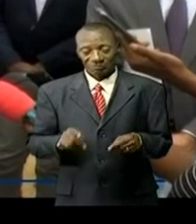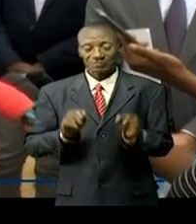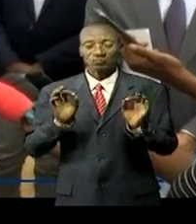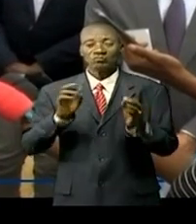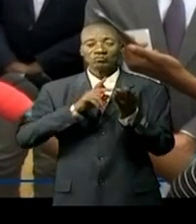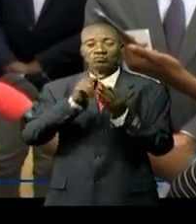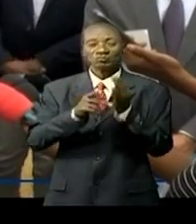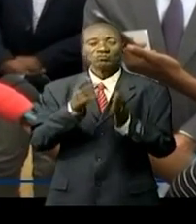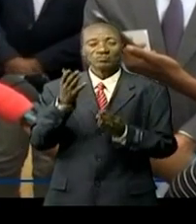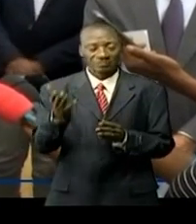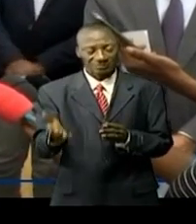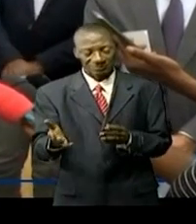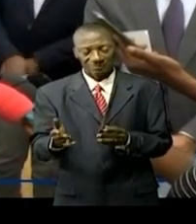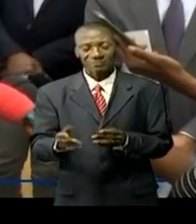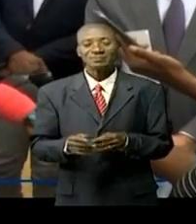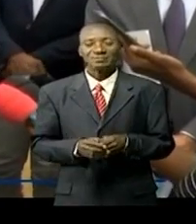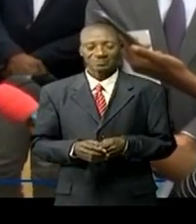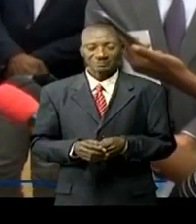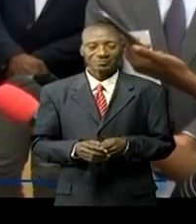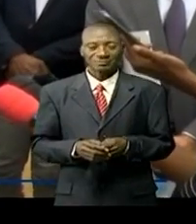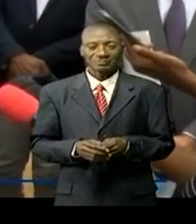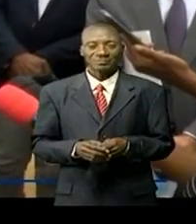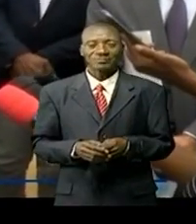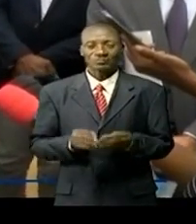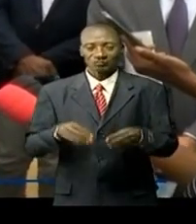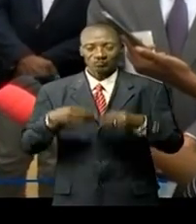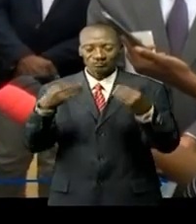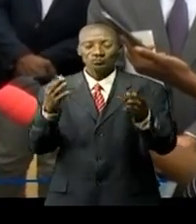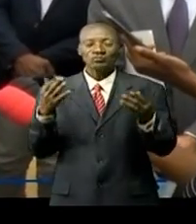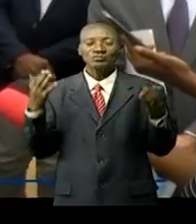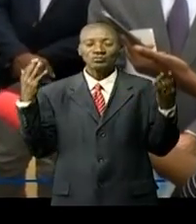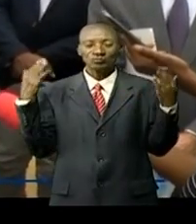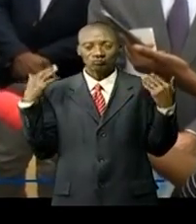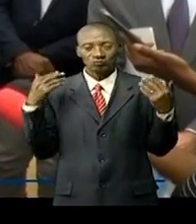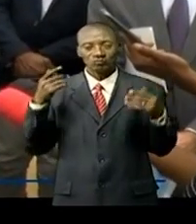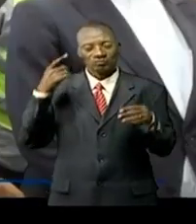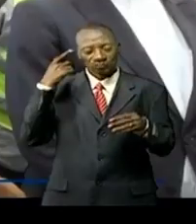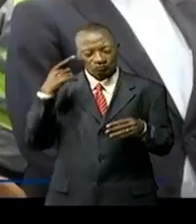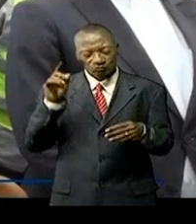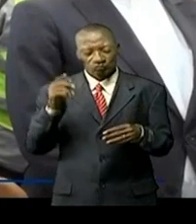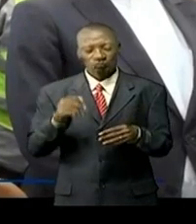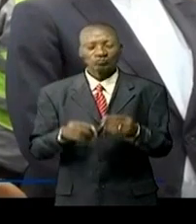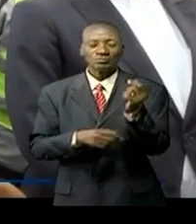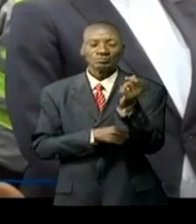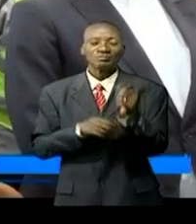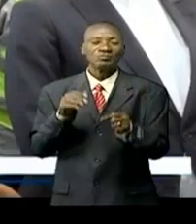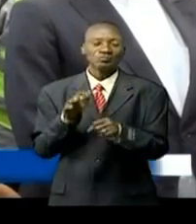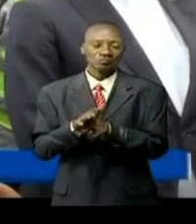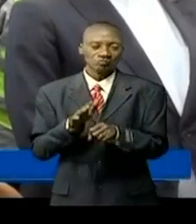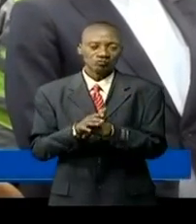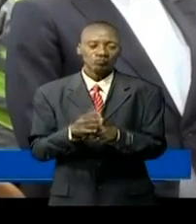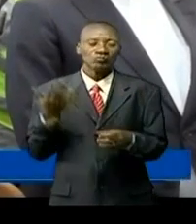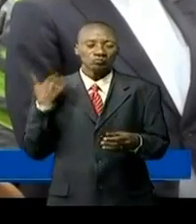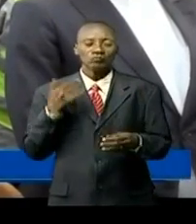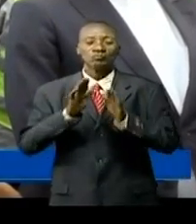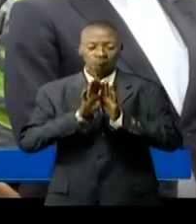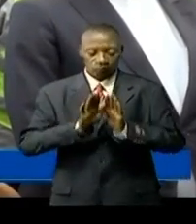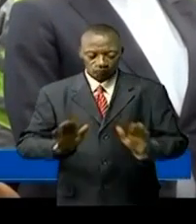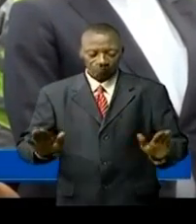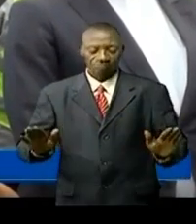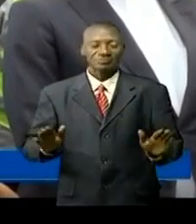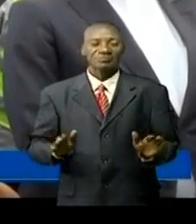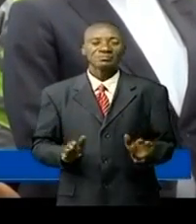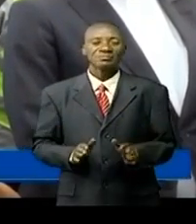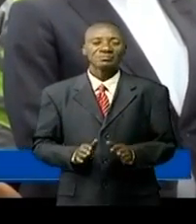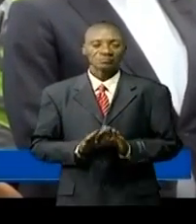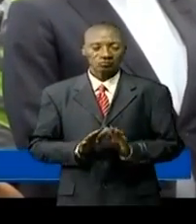à cet homme qui est mis au centre de tous les investissements qui sont réalisés. Qui aussi démontrent que si on leur fait confiance, le